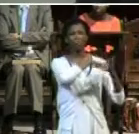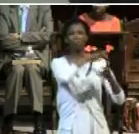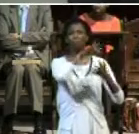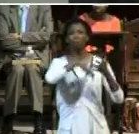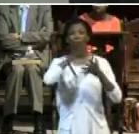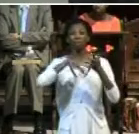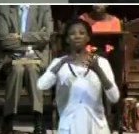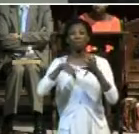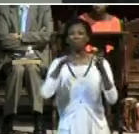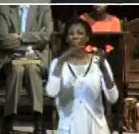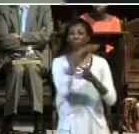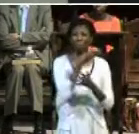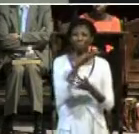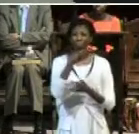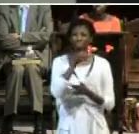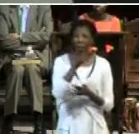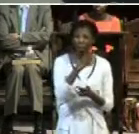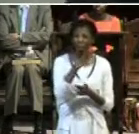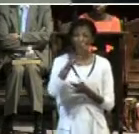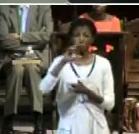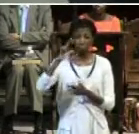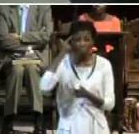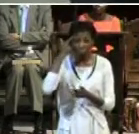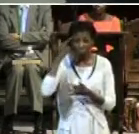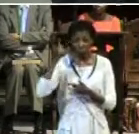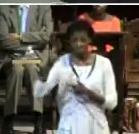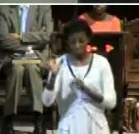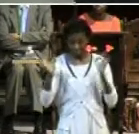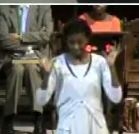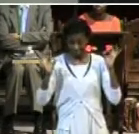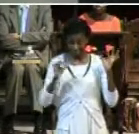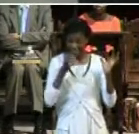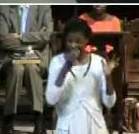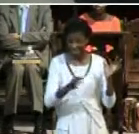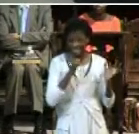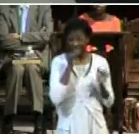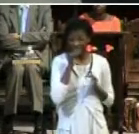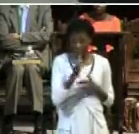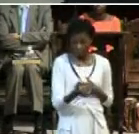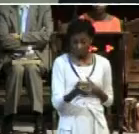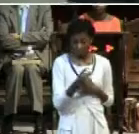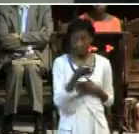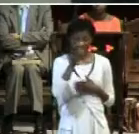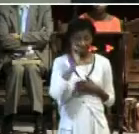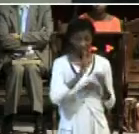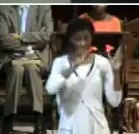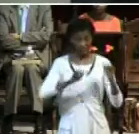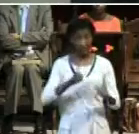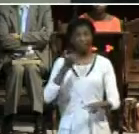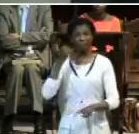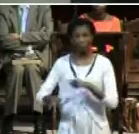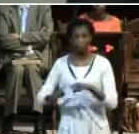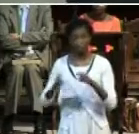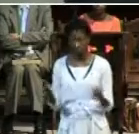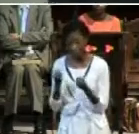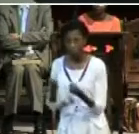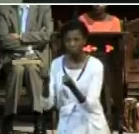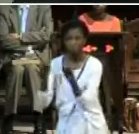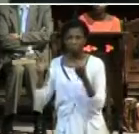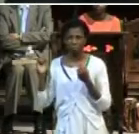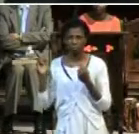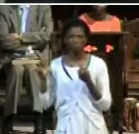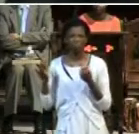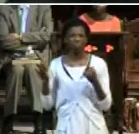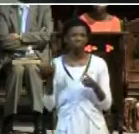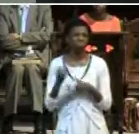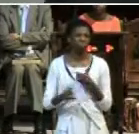mot. Elle ne dit rien. La seule chose, c'est qu'elle fait des choses. Et ce qu'elle